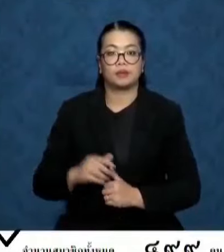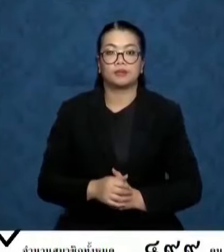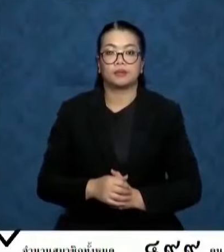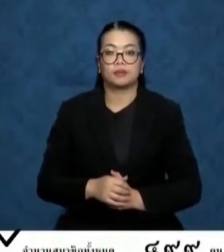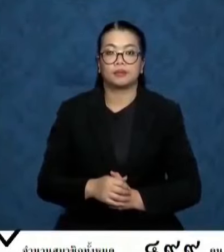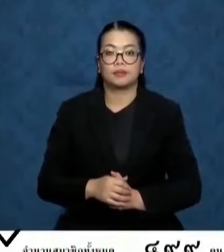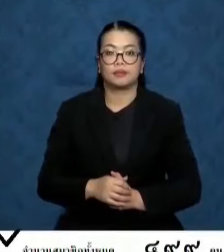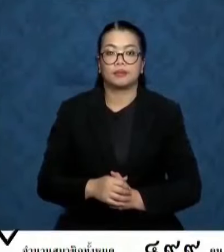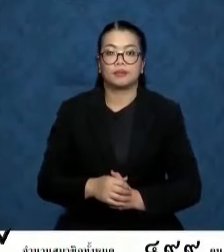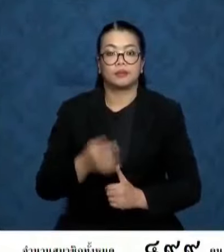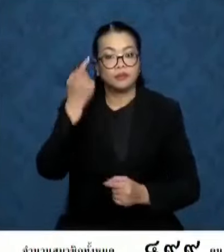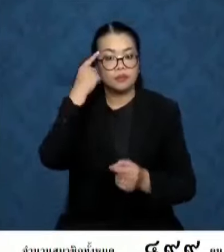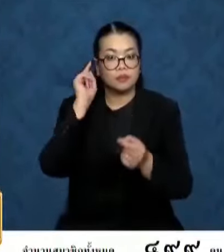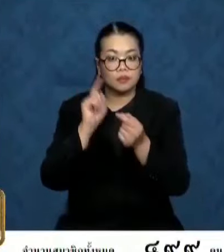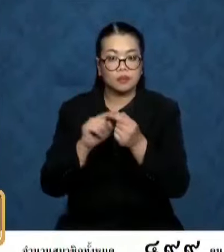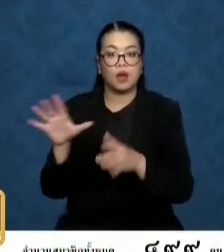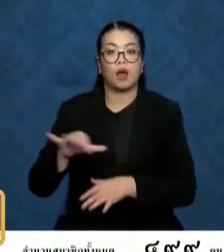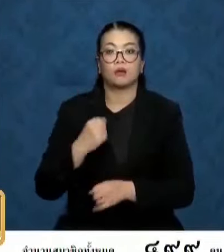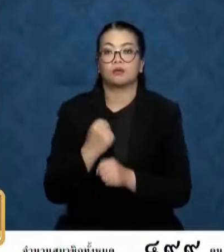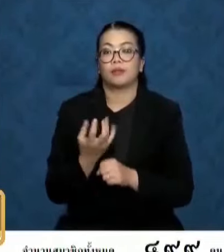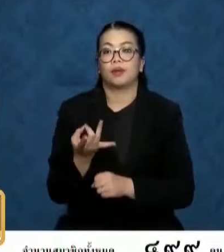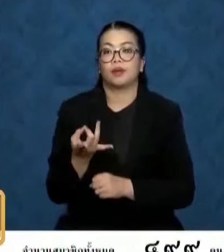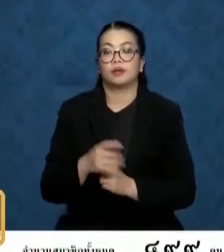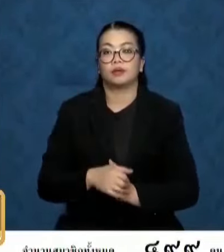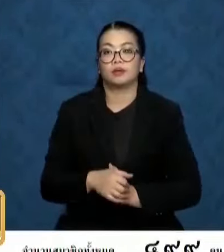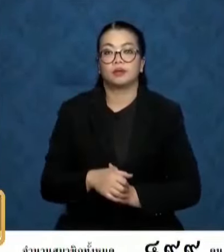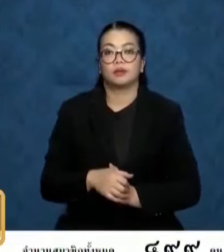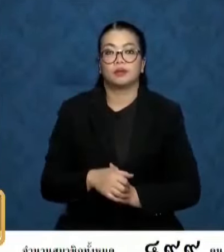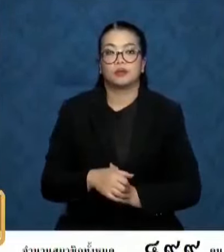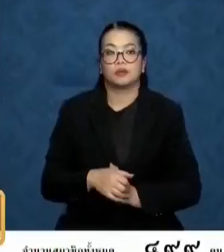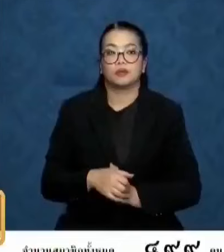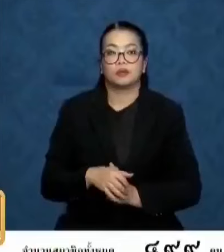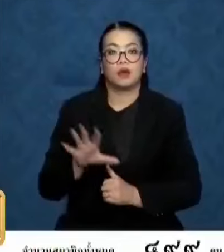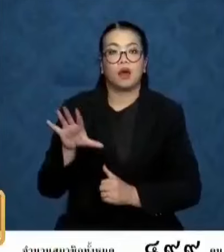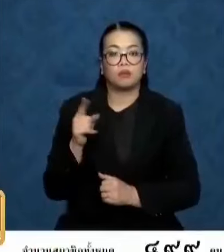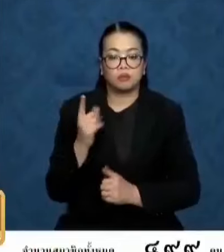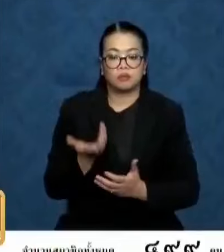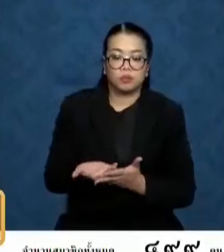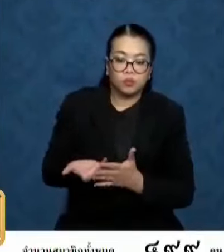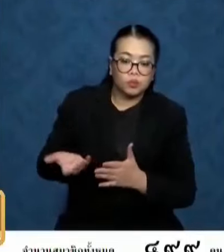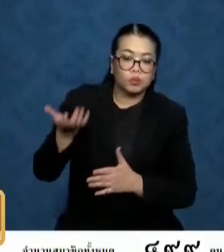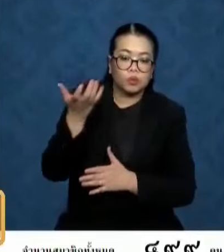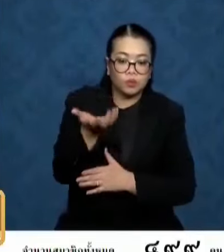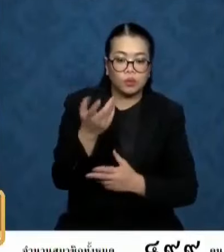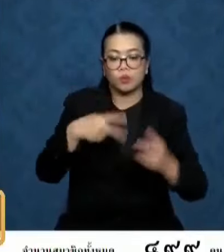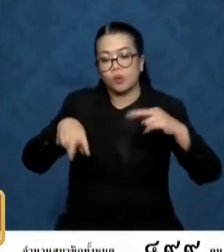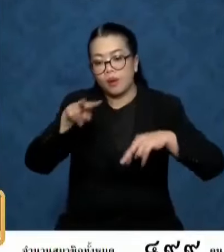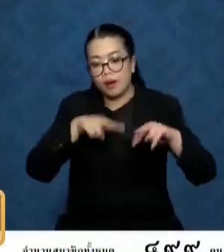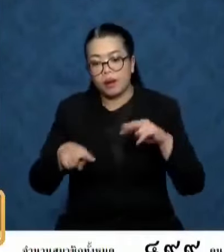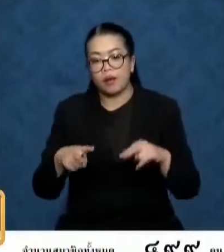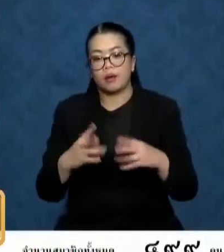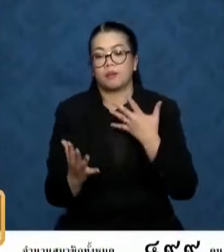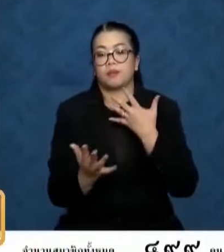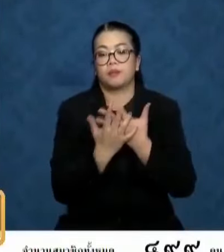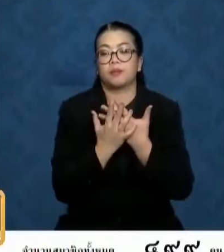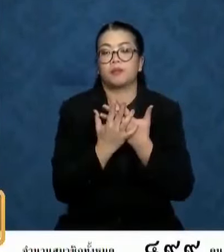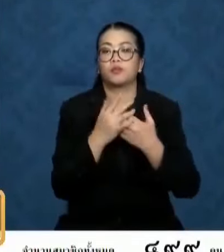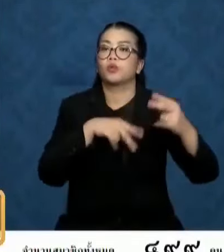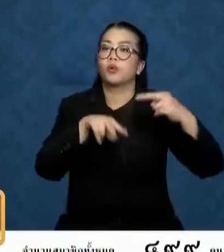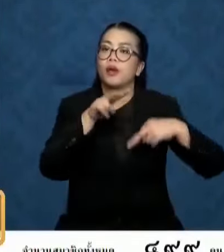ทวัสถุประสงค์เอาไปทำอะไรครับเอาไปยกระดับควบคุมดูแลผู้ต้องขัง